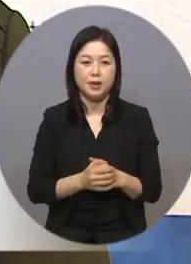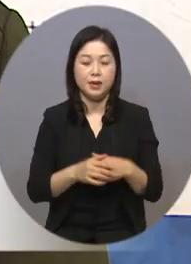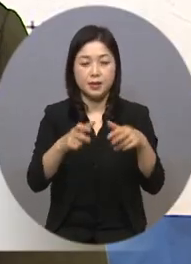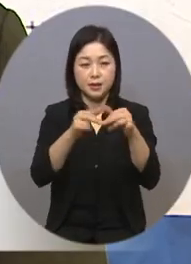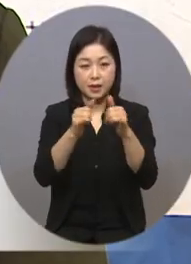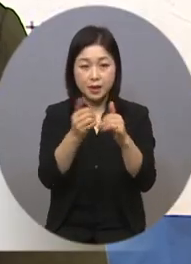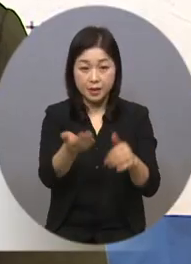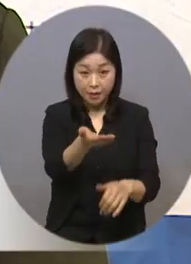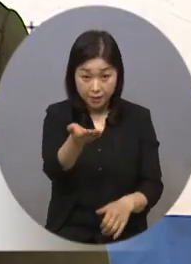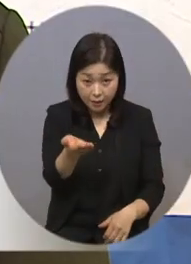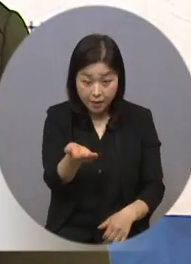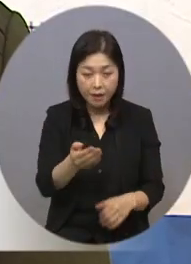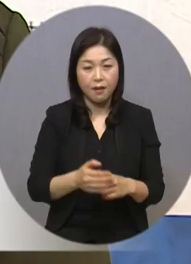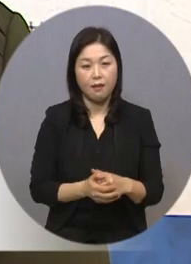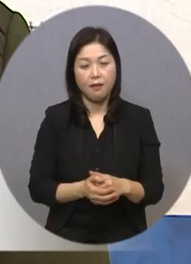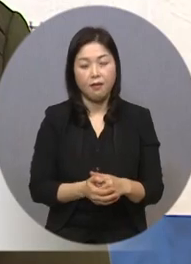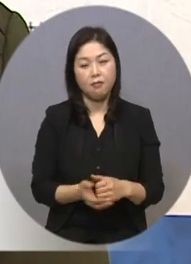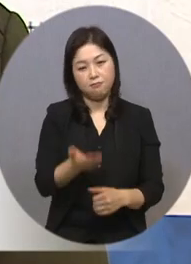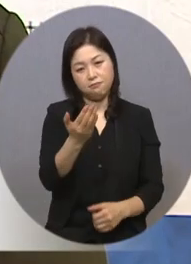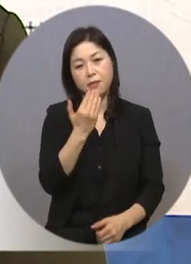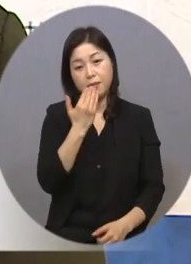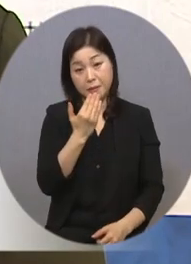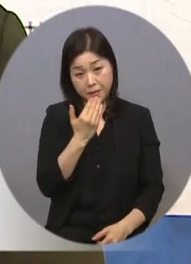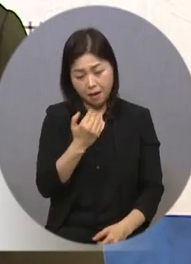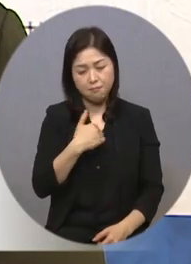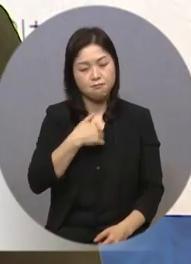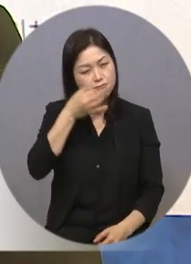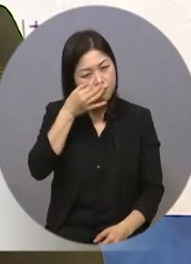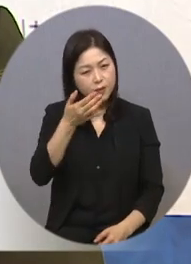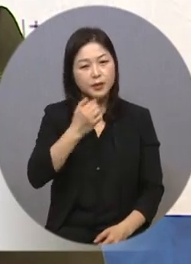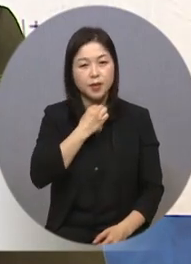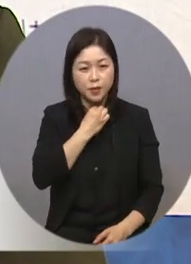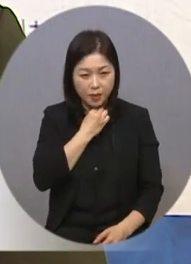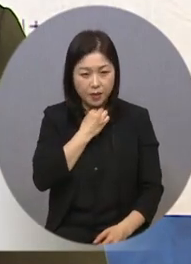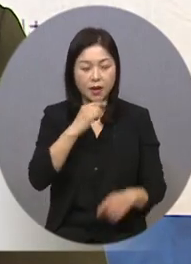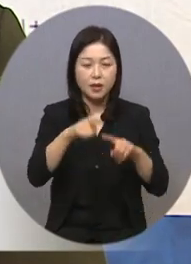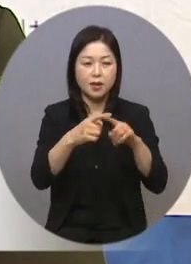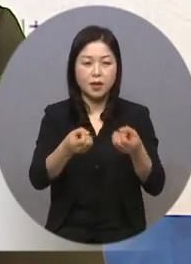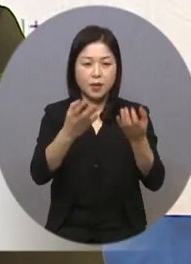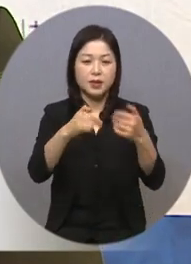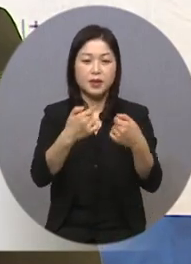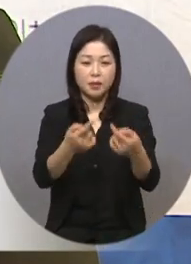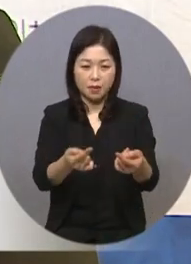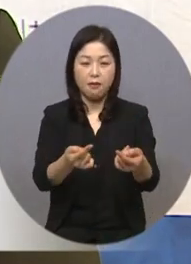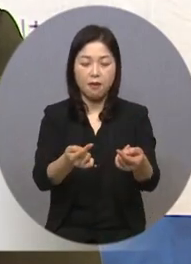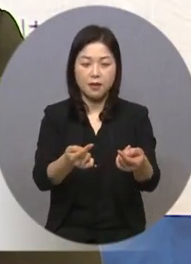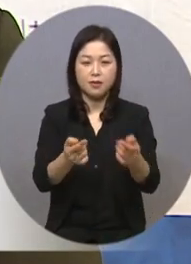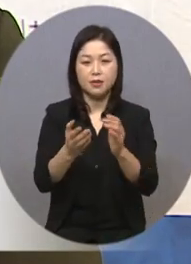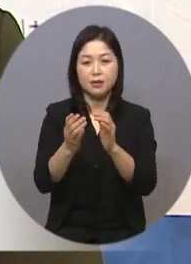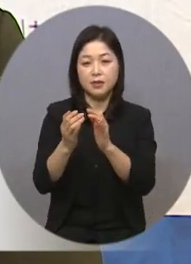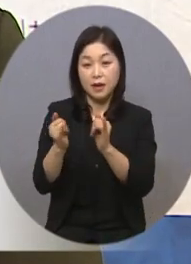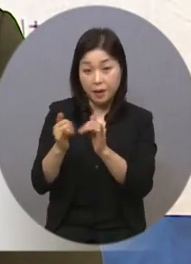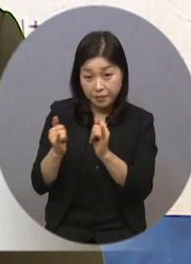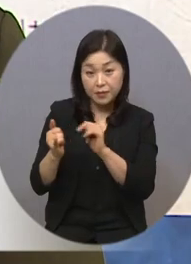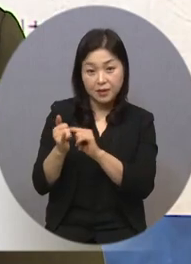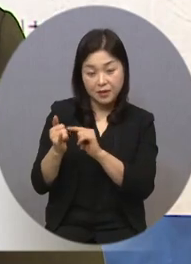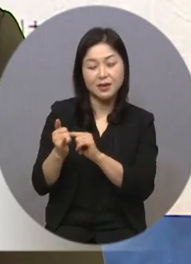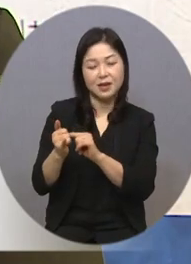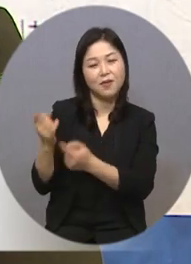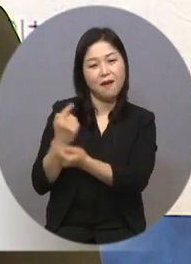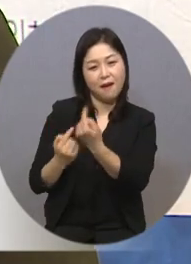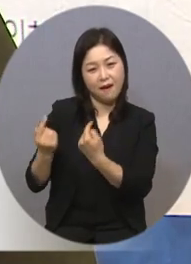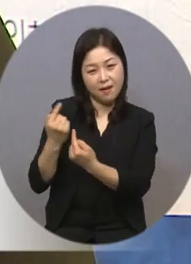친구들에게 이제 너희들은 할 수 있다라는 것을 보여주고 싶고요. 대회에도 참여할 수 있는 그런 친구들이 나와서